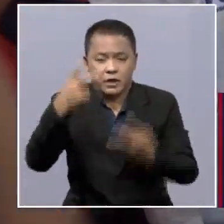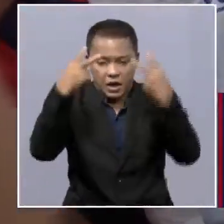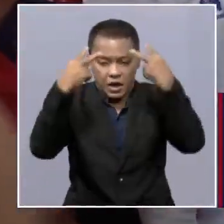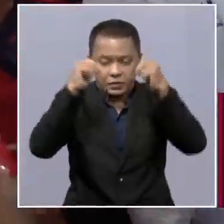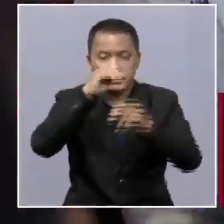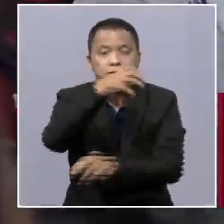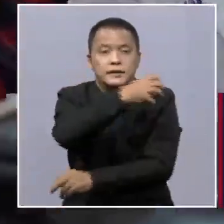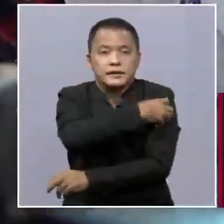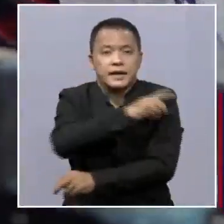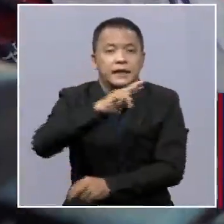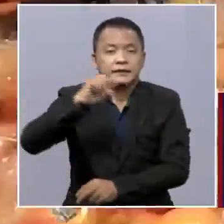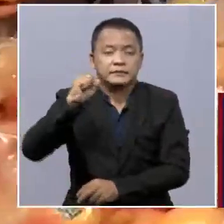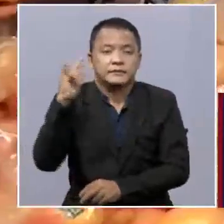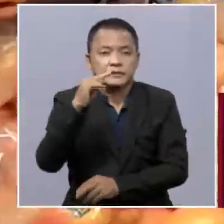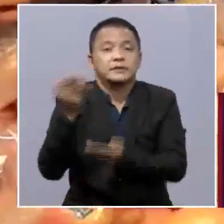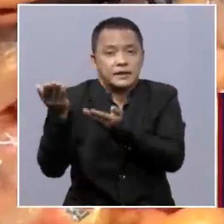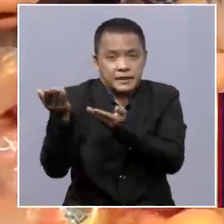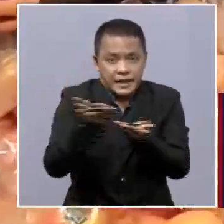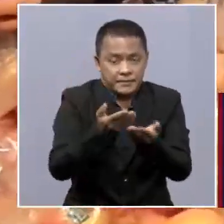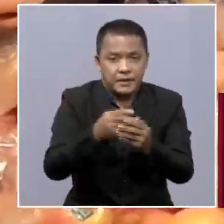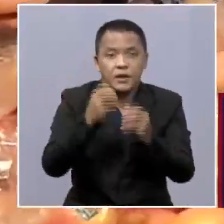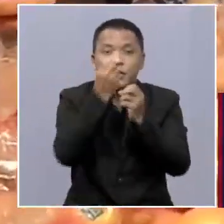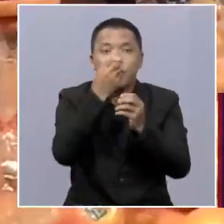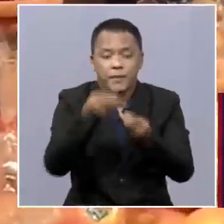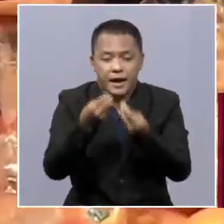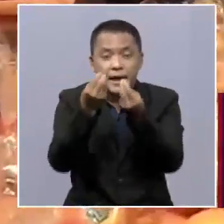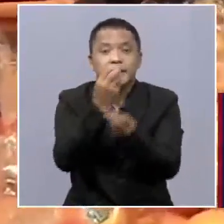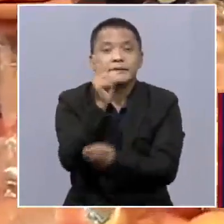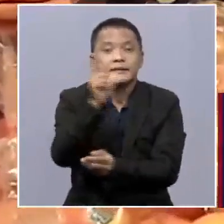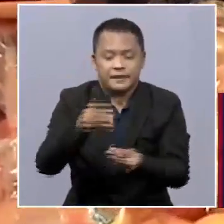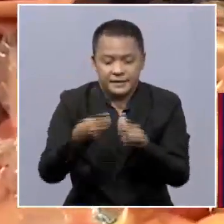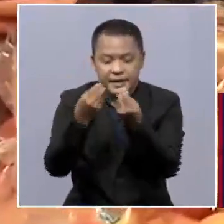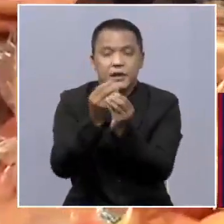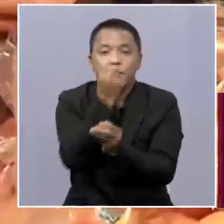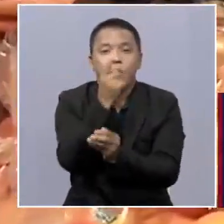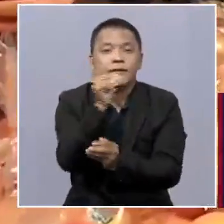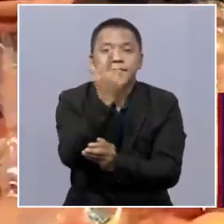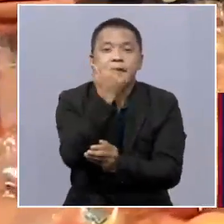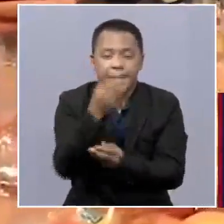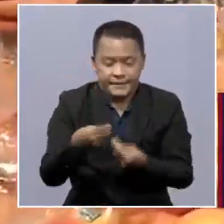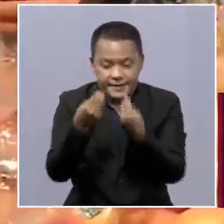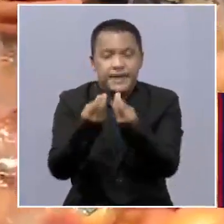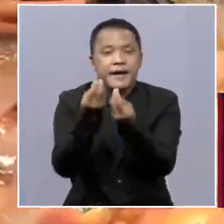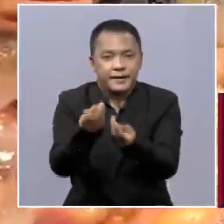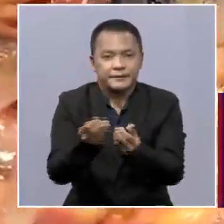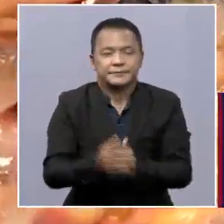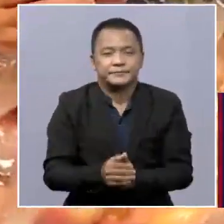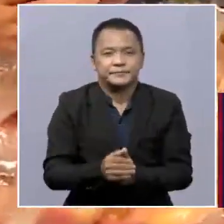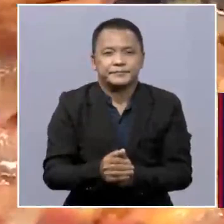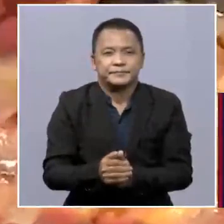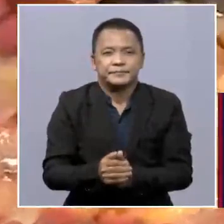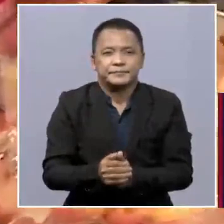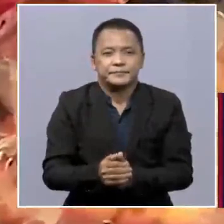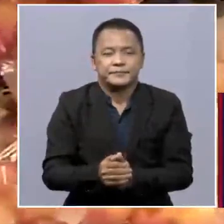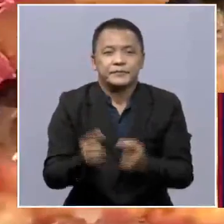มนตรีนครรังสิตมารอต้อนรับมอบพวงมาลัยดอกดาวเรืองแล้วก็กุหลาบแดงให้กำลังใจคุณอุ๊งอิ๊งด้วยนะคะ